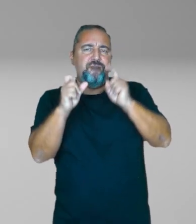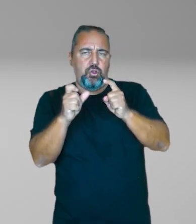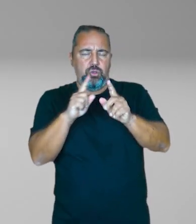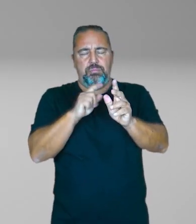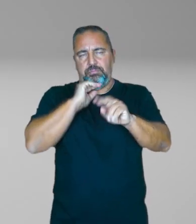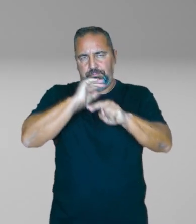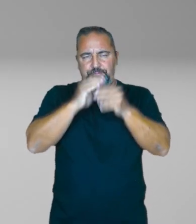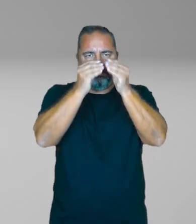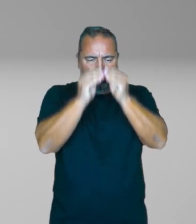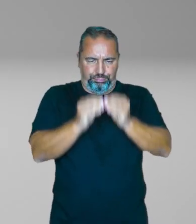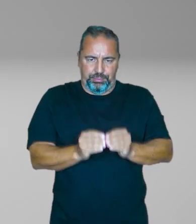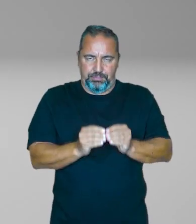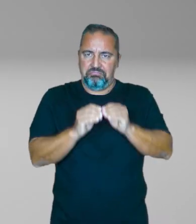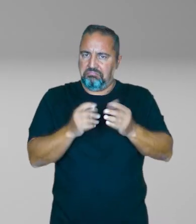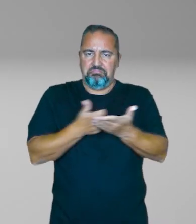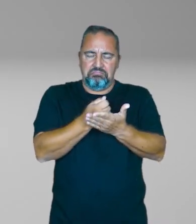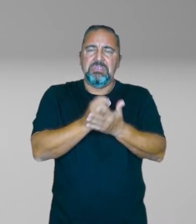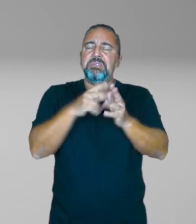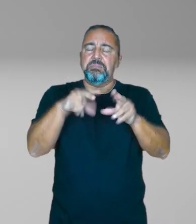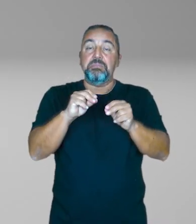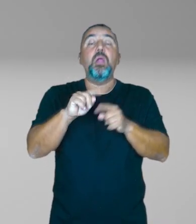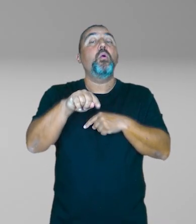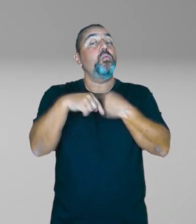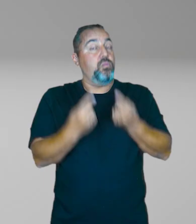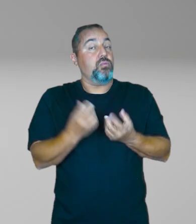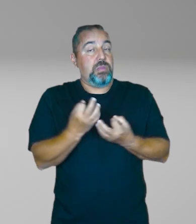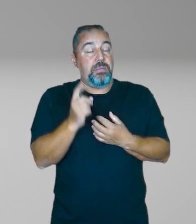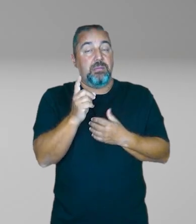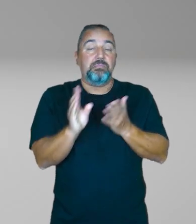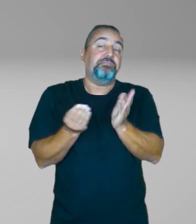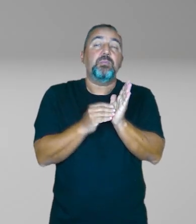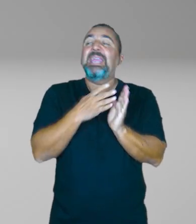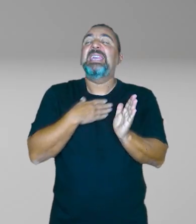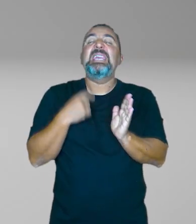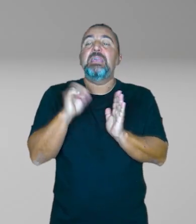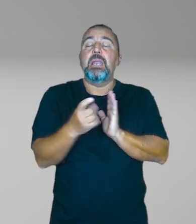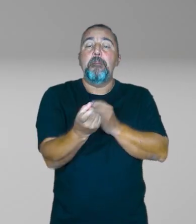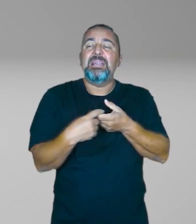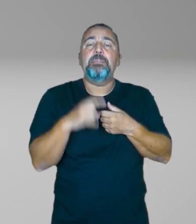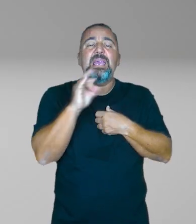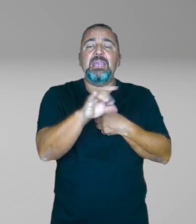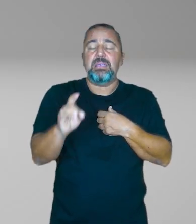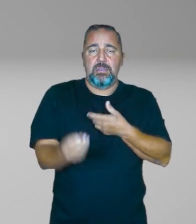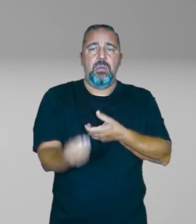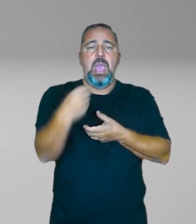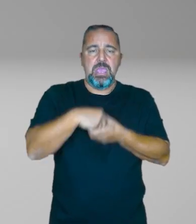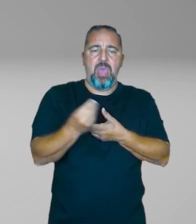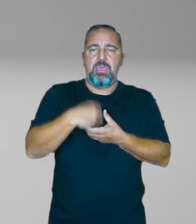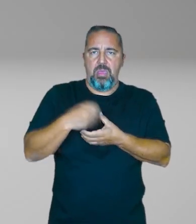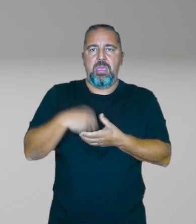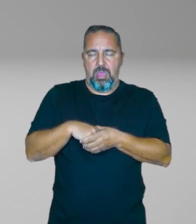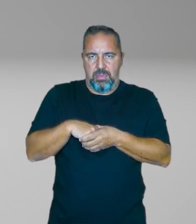dizkizun urratsak, hala nola izena, deskribapena eta argazkia gehitzea. Amaitzeko,